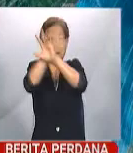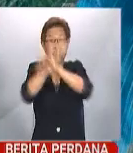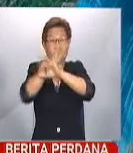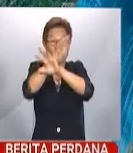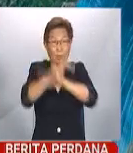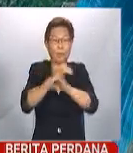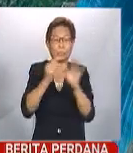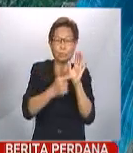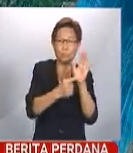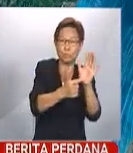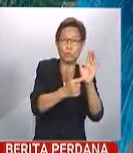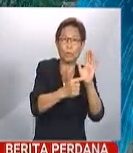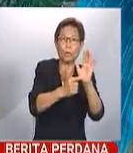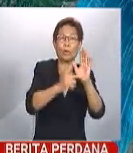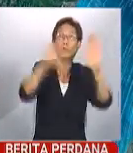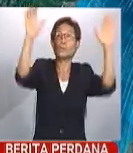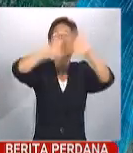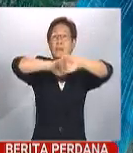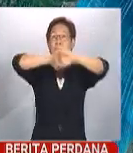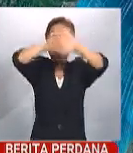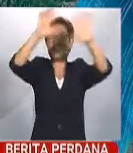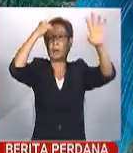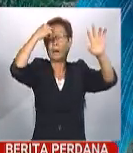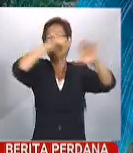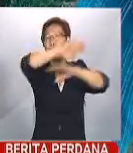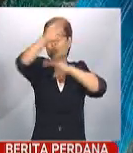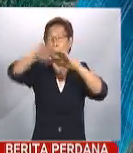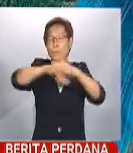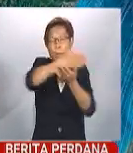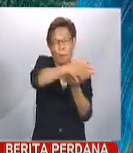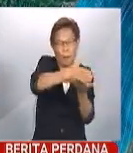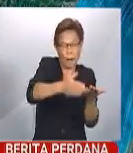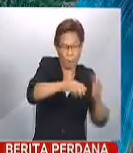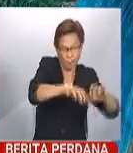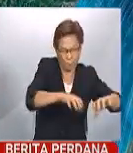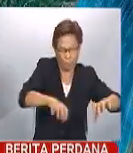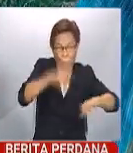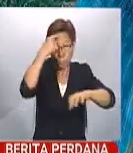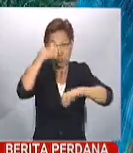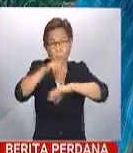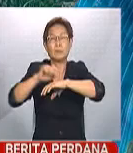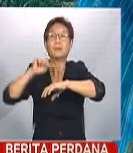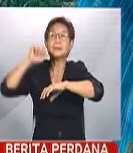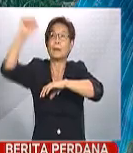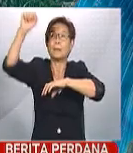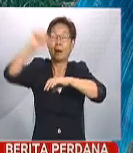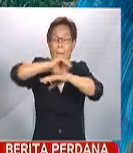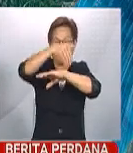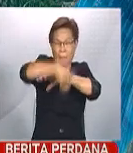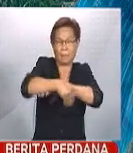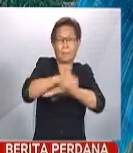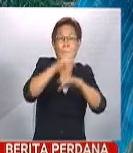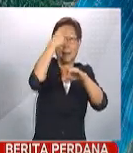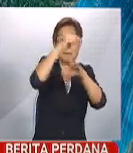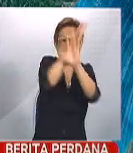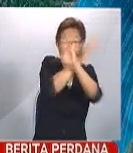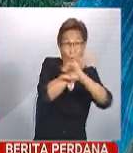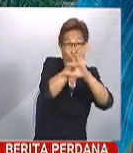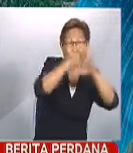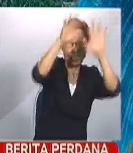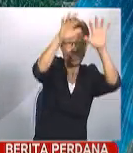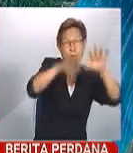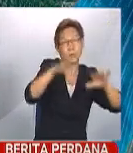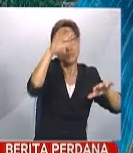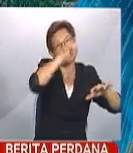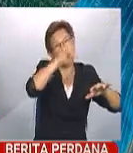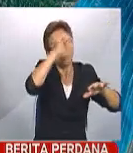pula menunjukkan cuaca yang cerah juga bagi hampir kesemua bahagian untuk negeri Sabah pada malam ini. Bagi negeri Sarawak pula, hujan